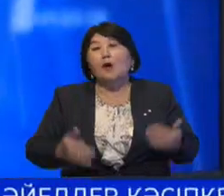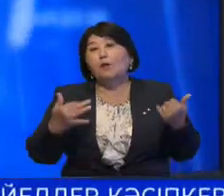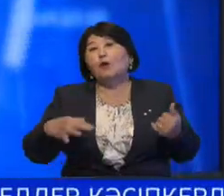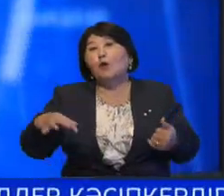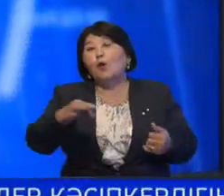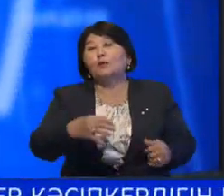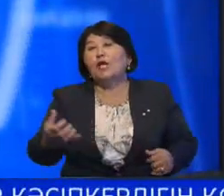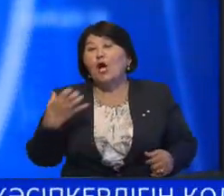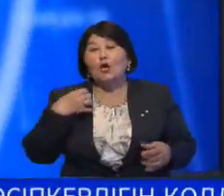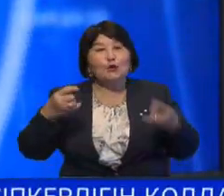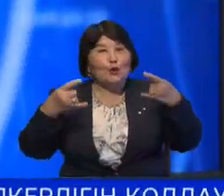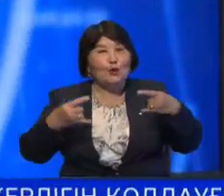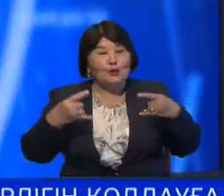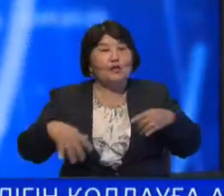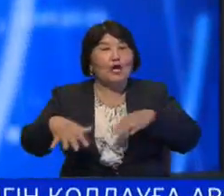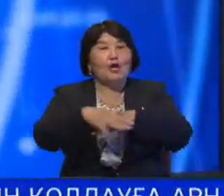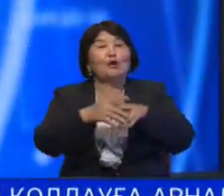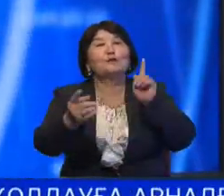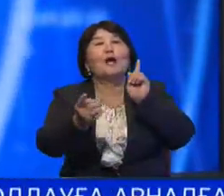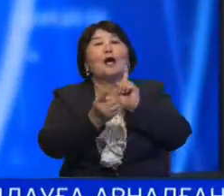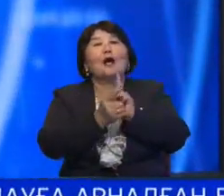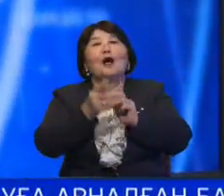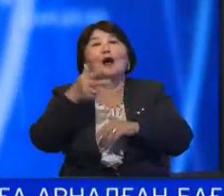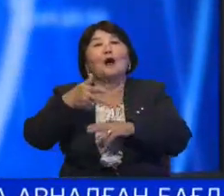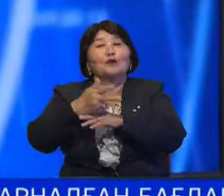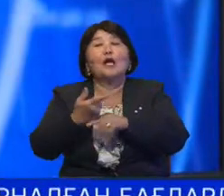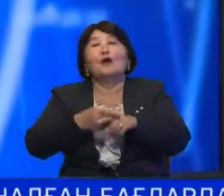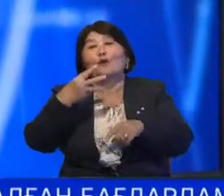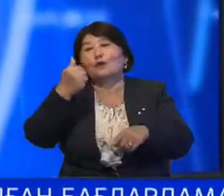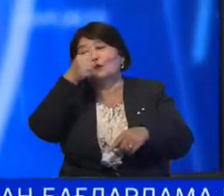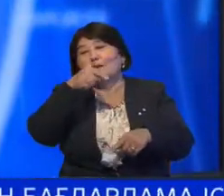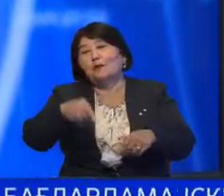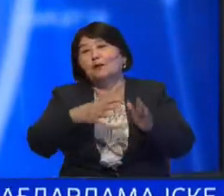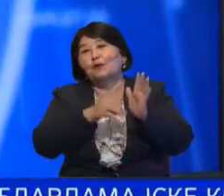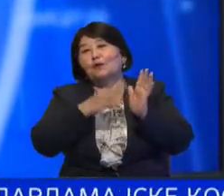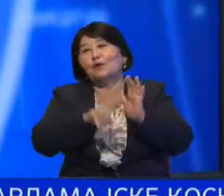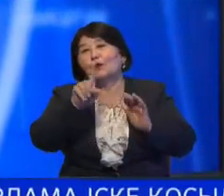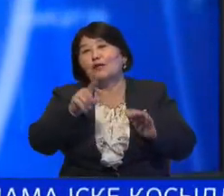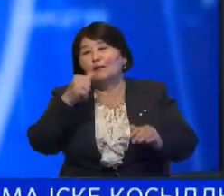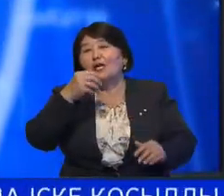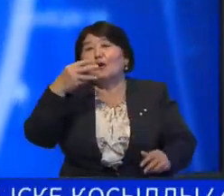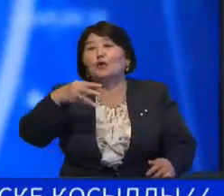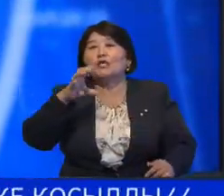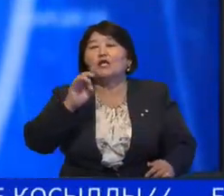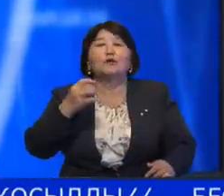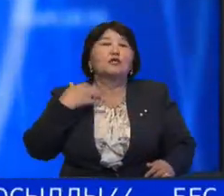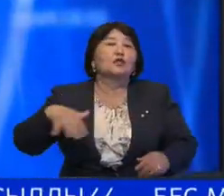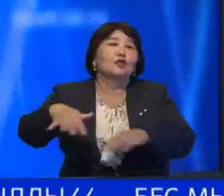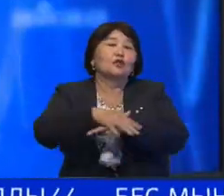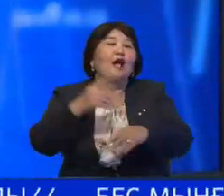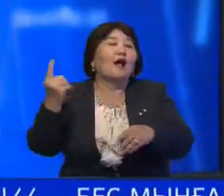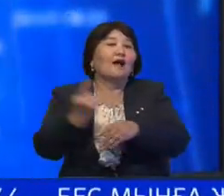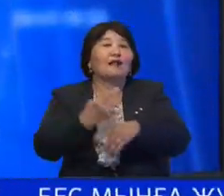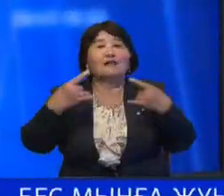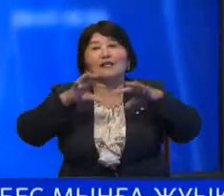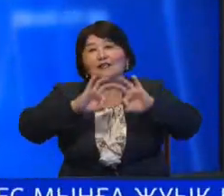Бүгін облыстық Қызылорда телеарнасының көрерменмен қауышқанына 33 жыл толды. 1991 жылдың 30 сәуірінде сыр жұртшылығына алғаш рет